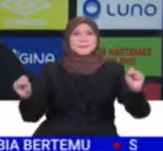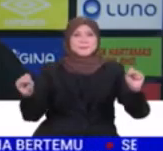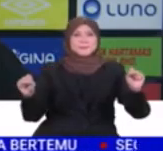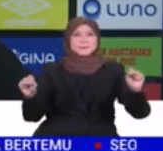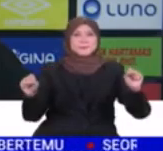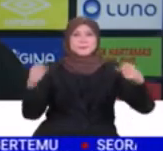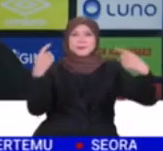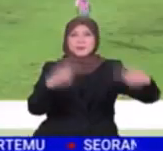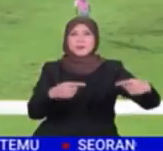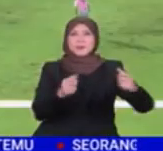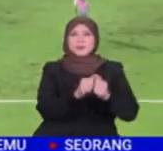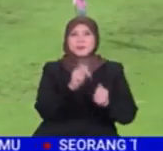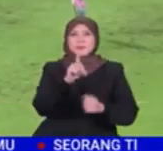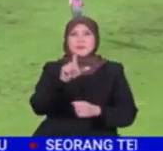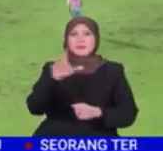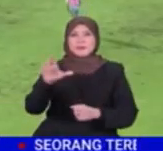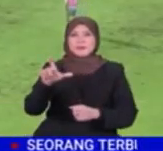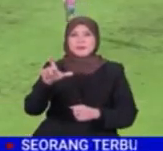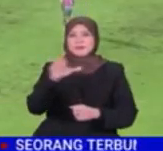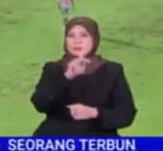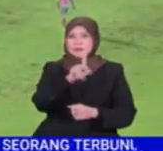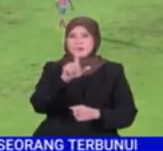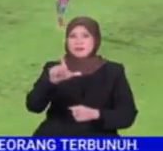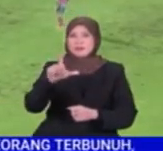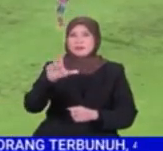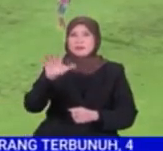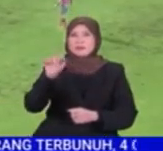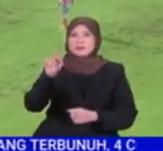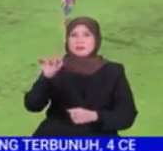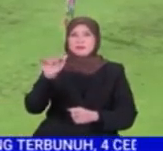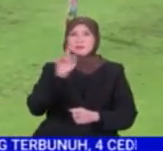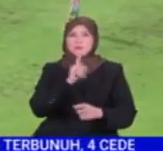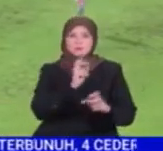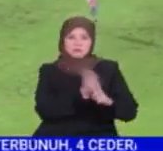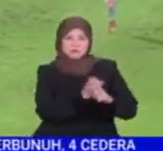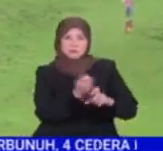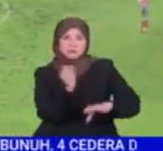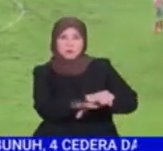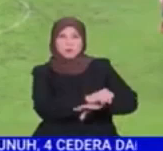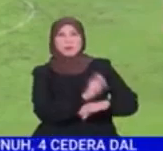untuk bertemu dengan KL ni, yang sesuatu yang amat